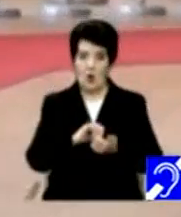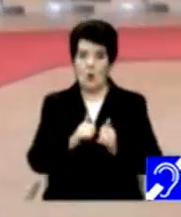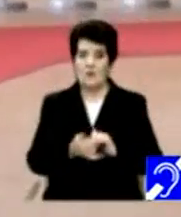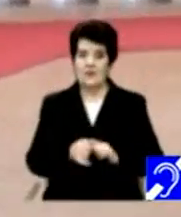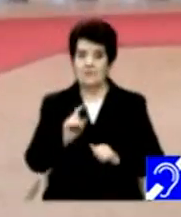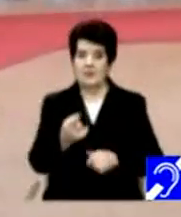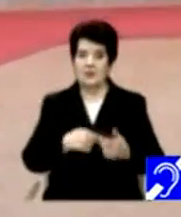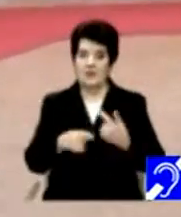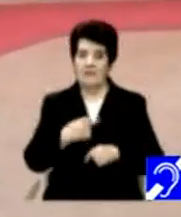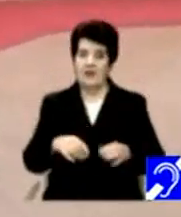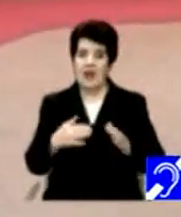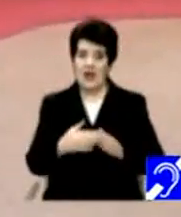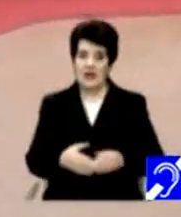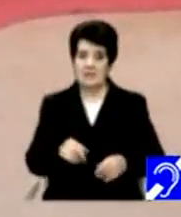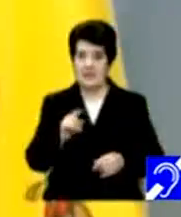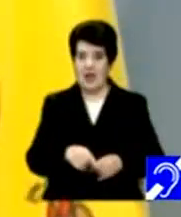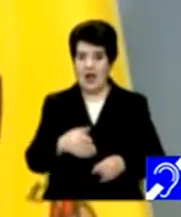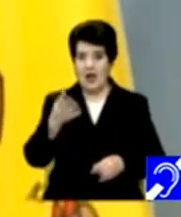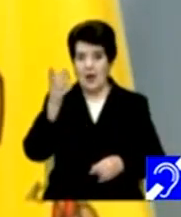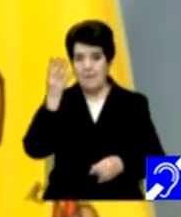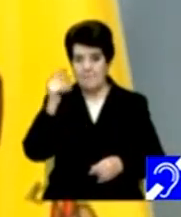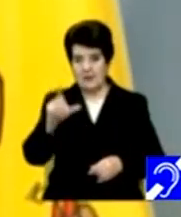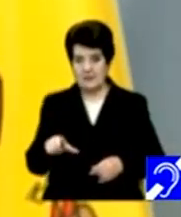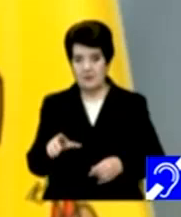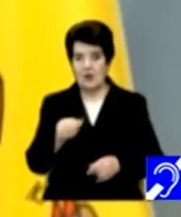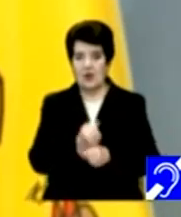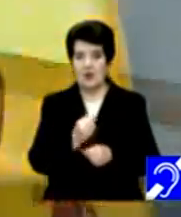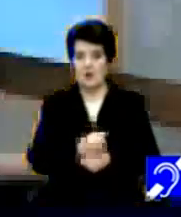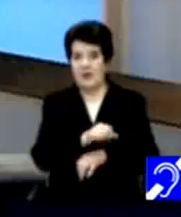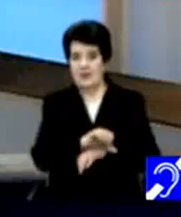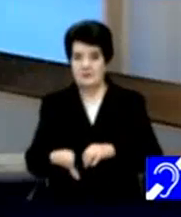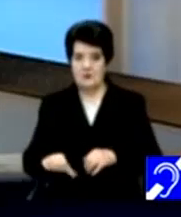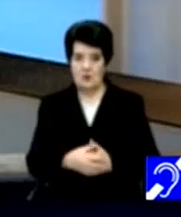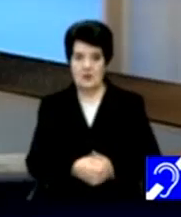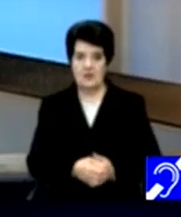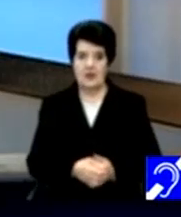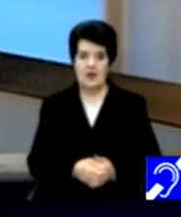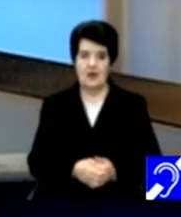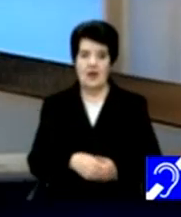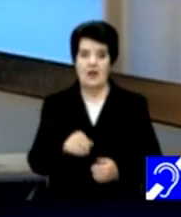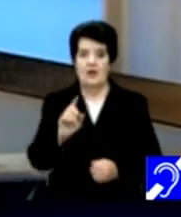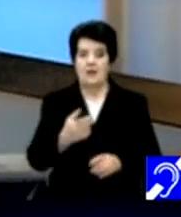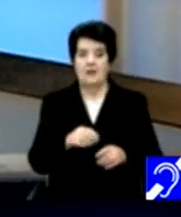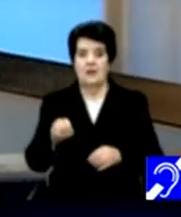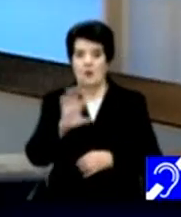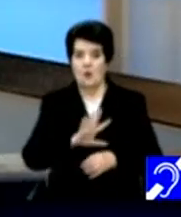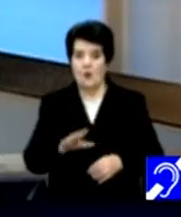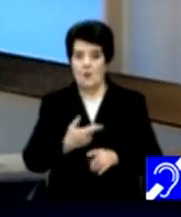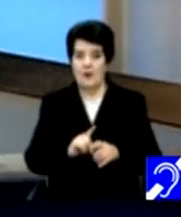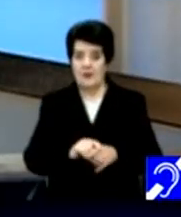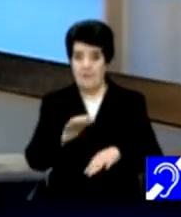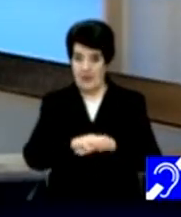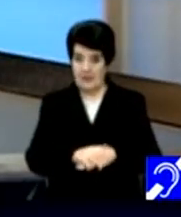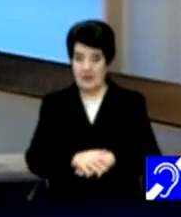pentru revenirea acasă a basarabenilor care muncesc peste hotare. Banca Europeană pentru Investiții oferă